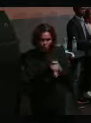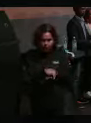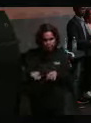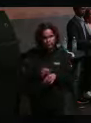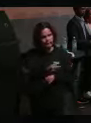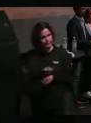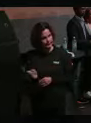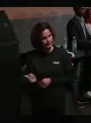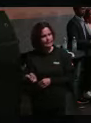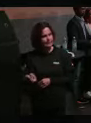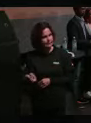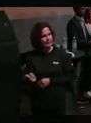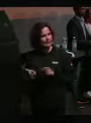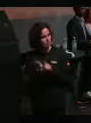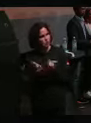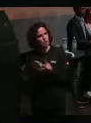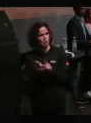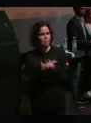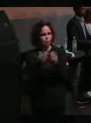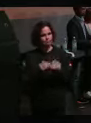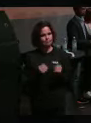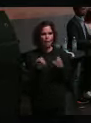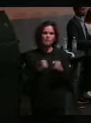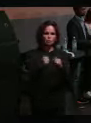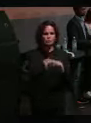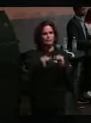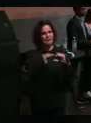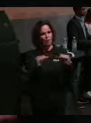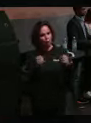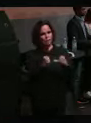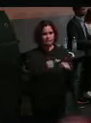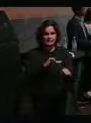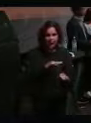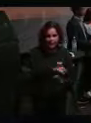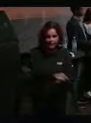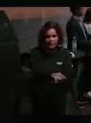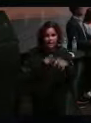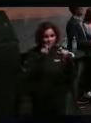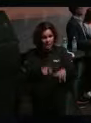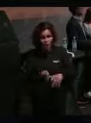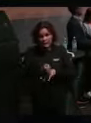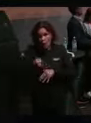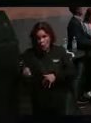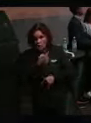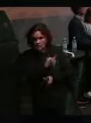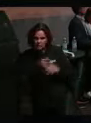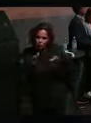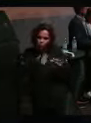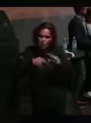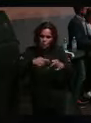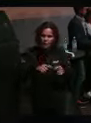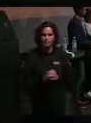få sette ambisjonsnivået? Skal vi starte ute hos Høyre, og så tar vi rett og slett en kort runde?